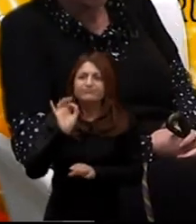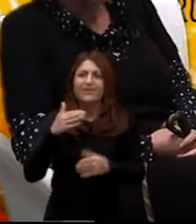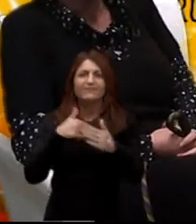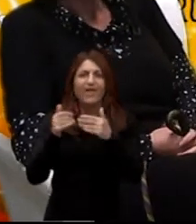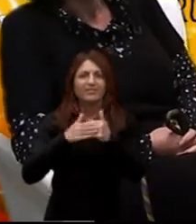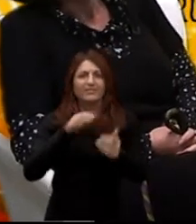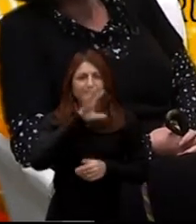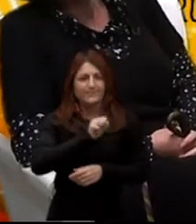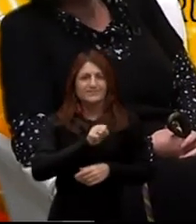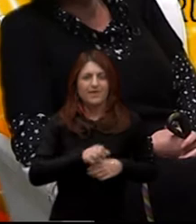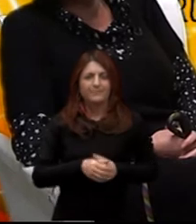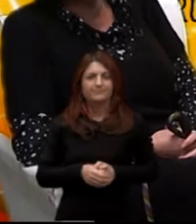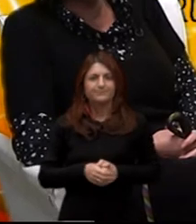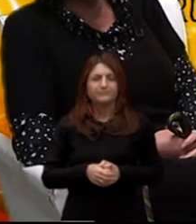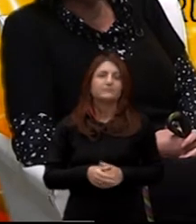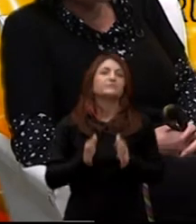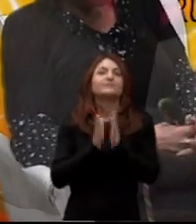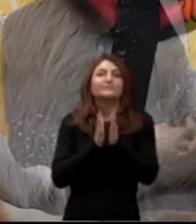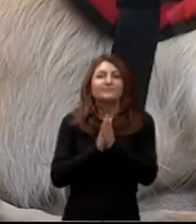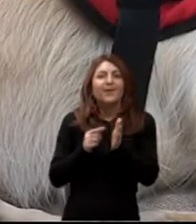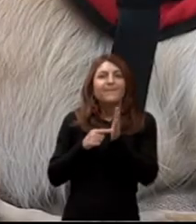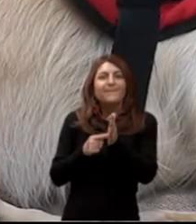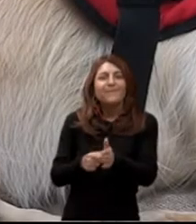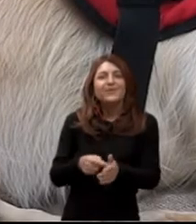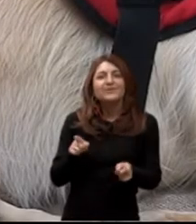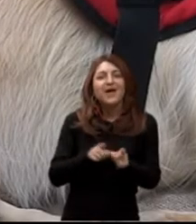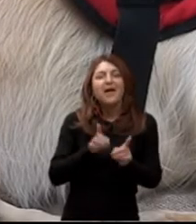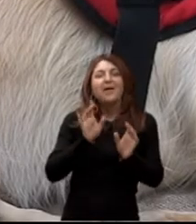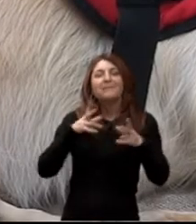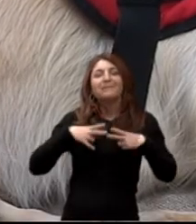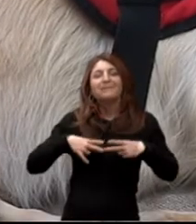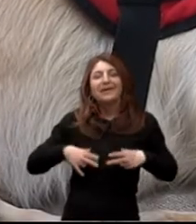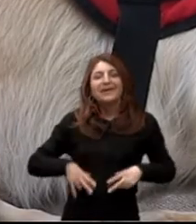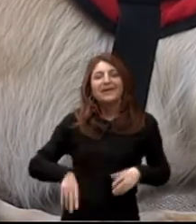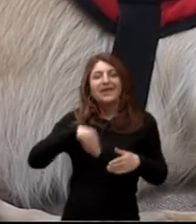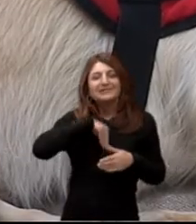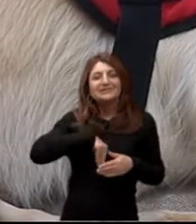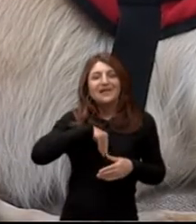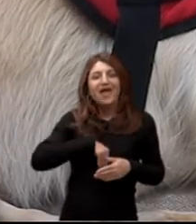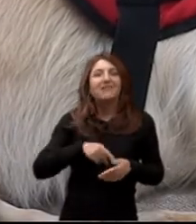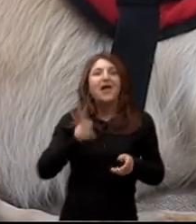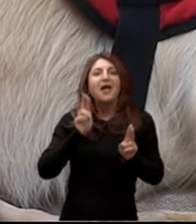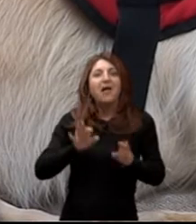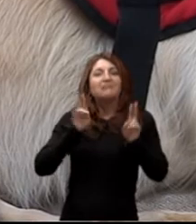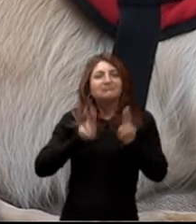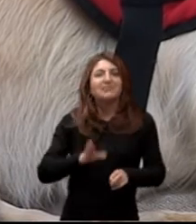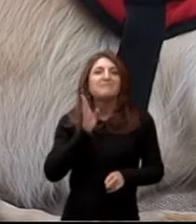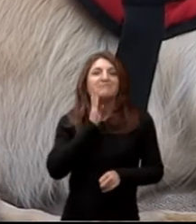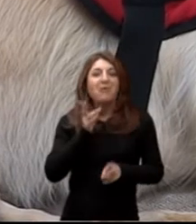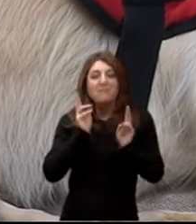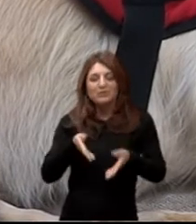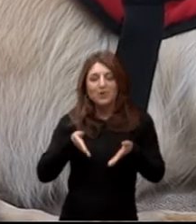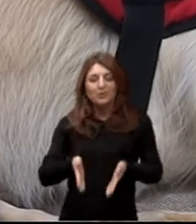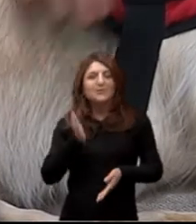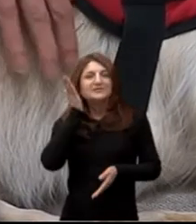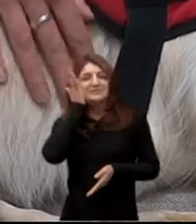pse. Ja bih htjela malo da nam režija samo pokaže kako neko mirne savjesti, pošten, može spavati u ovoj gužvi i u